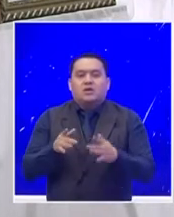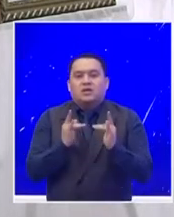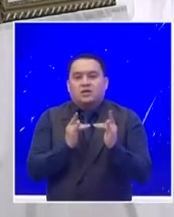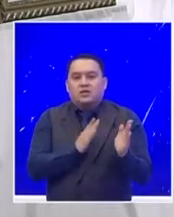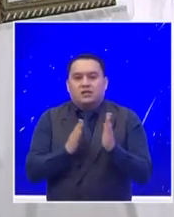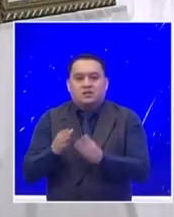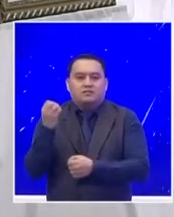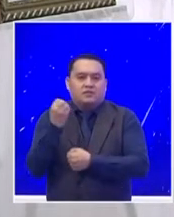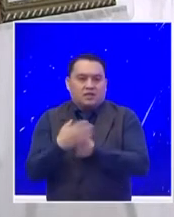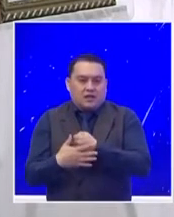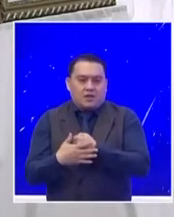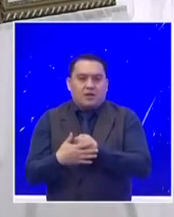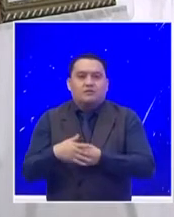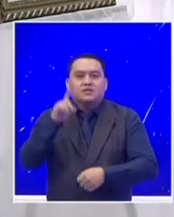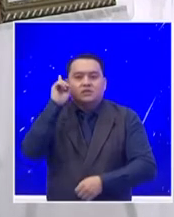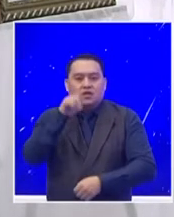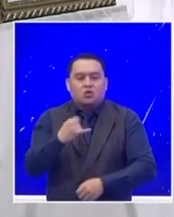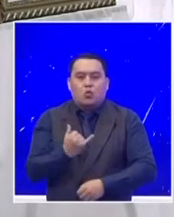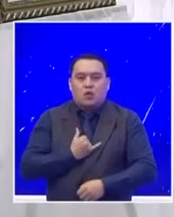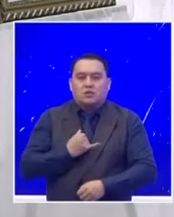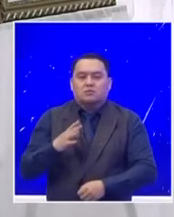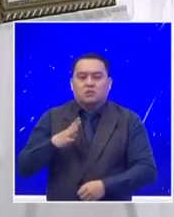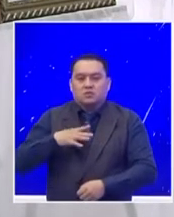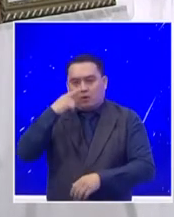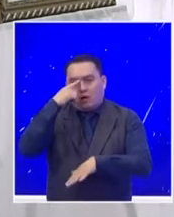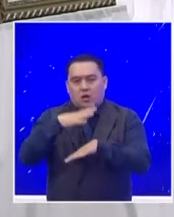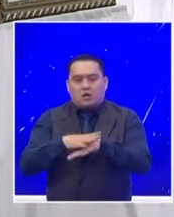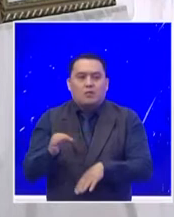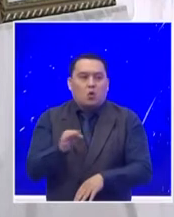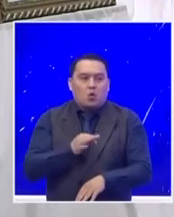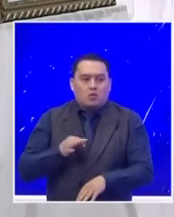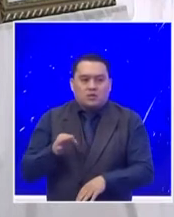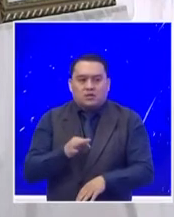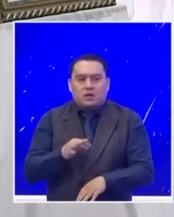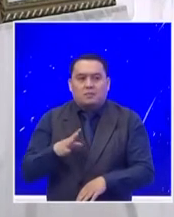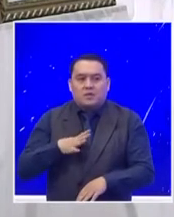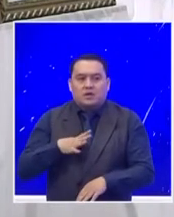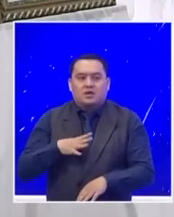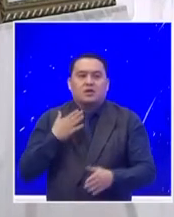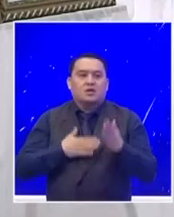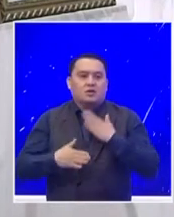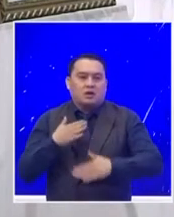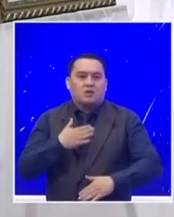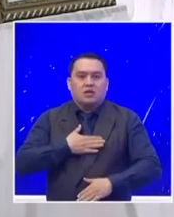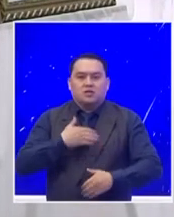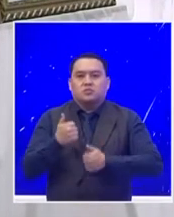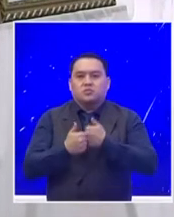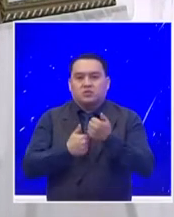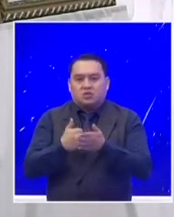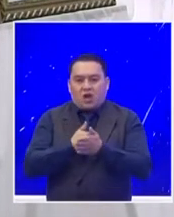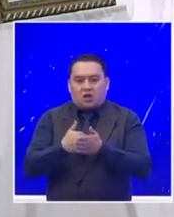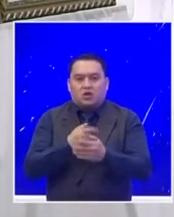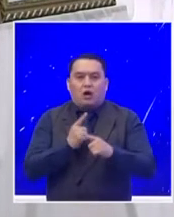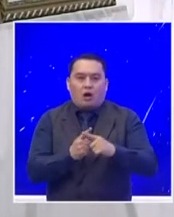и ресурсного центра. Как вы знаете, у нас был лично сам аким области Амандык Баталов. Он был искренне рад нашим достижениям, дал